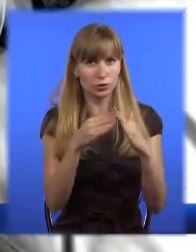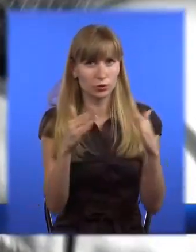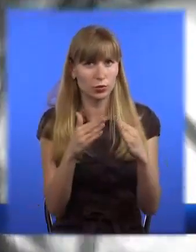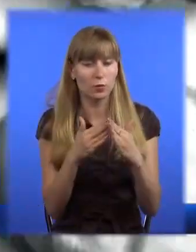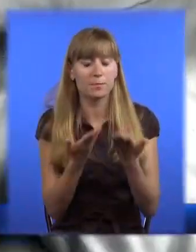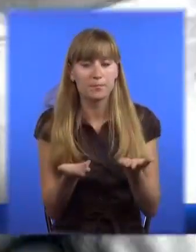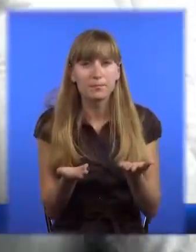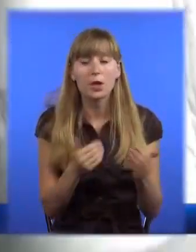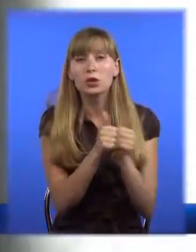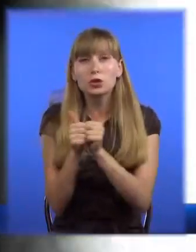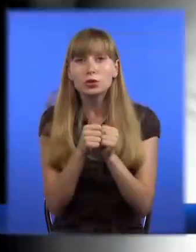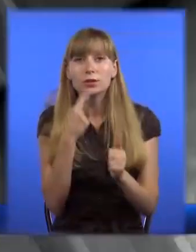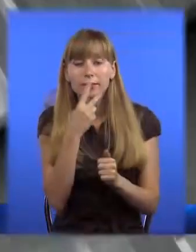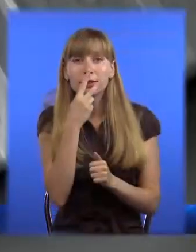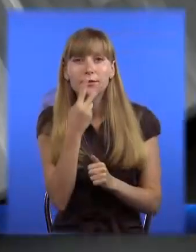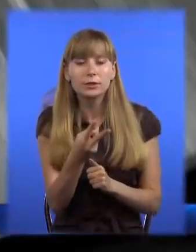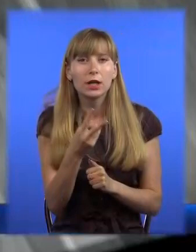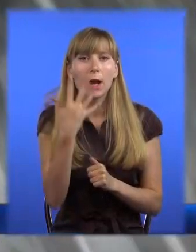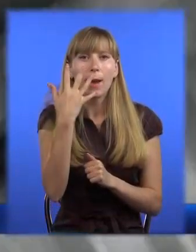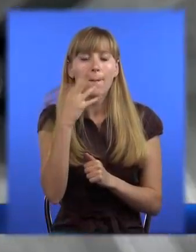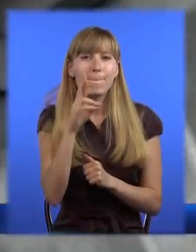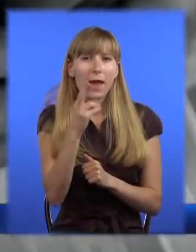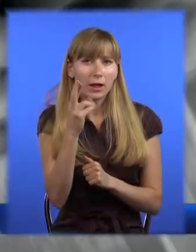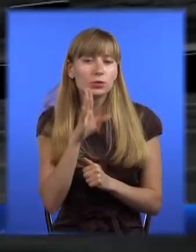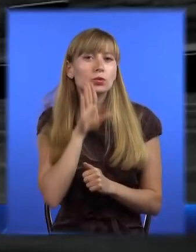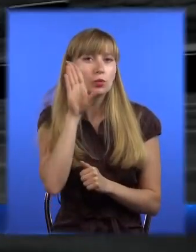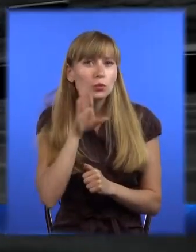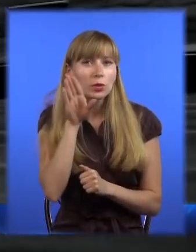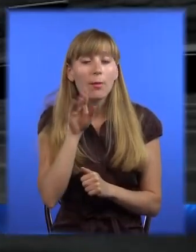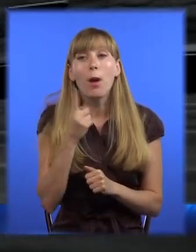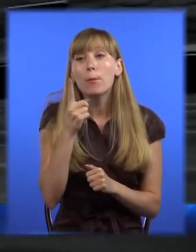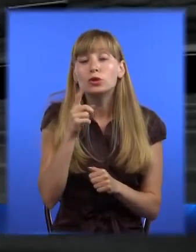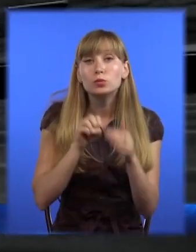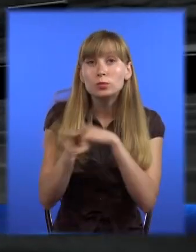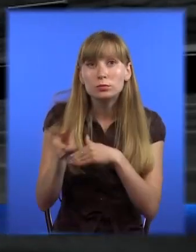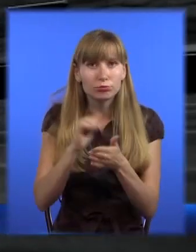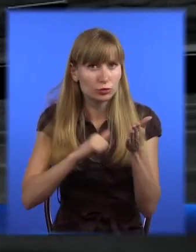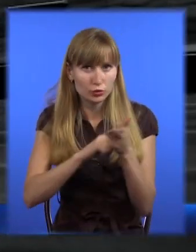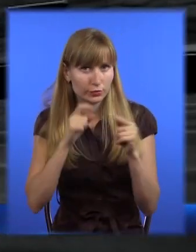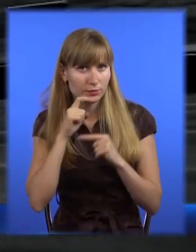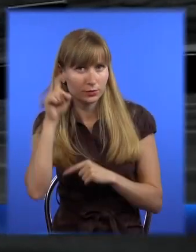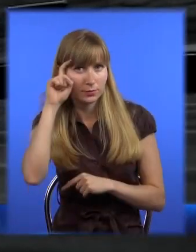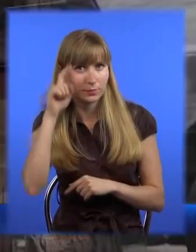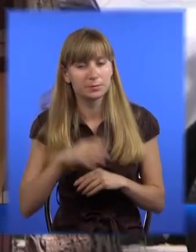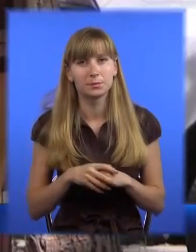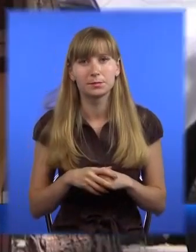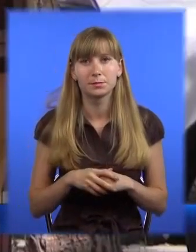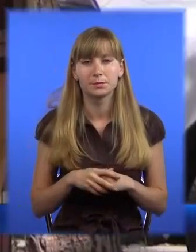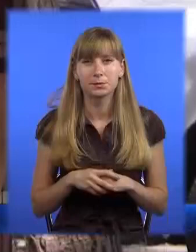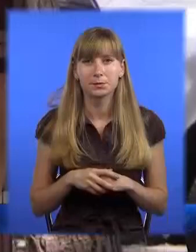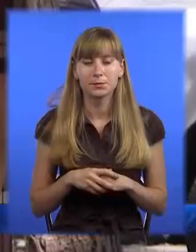з дому. Сусіди кажуть, востаннє бачили його в п'ятницю вранці. Куди і навіщо зник хлопець, не розуміють.